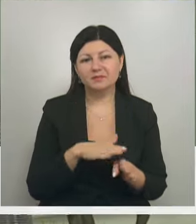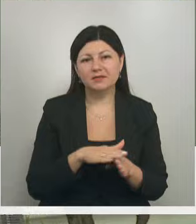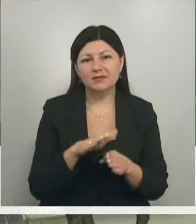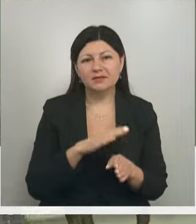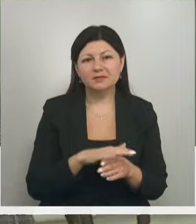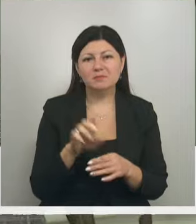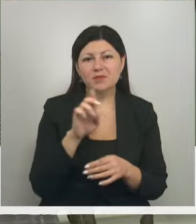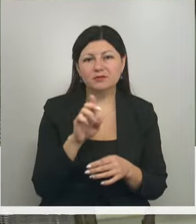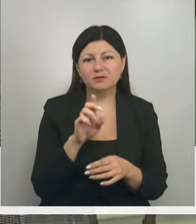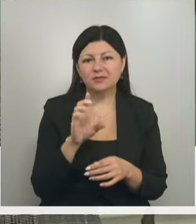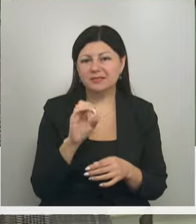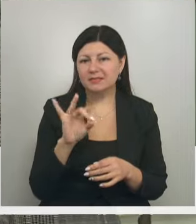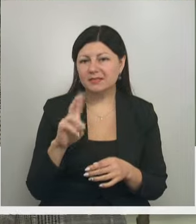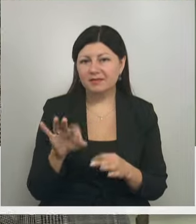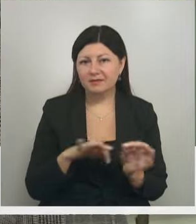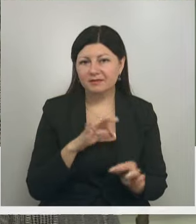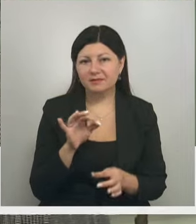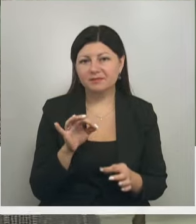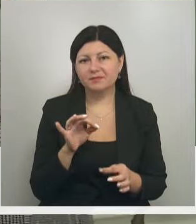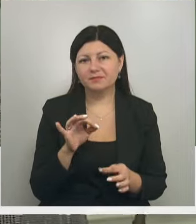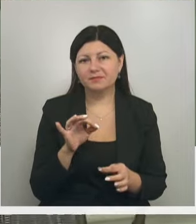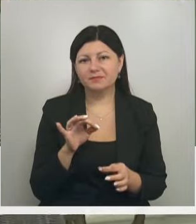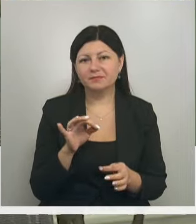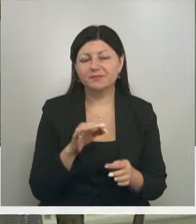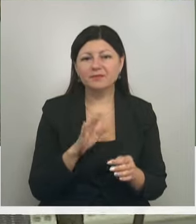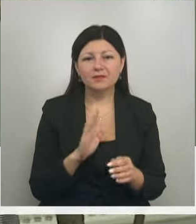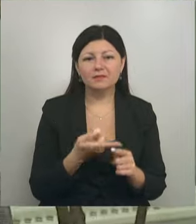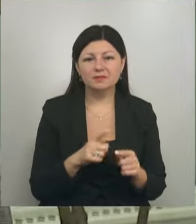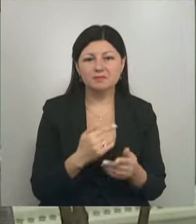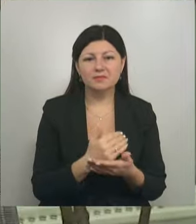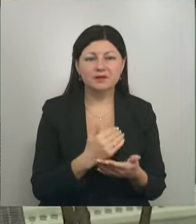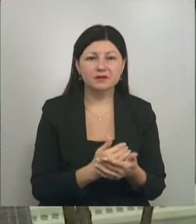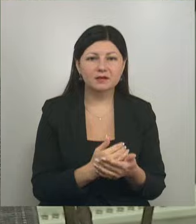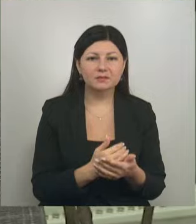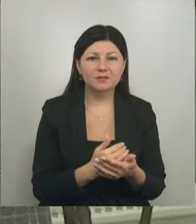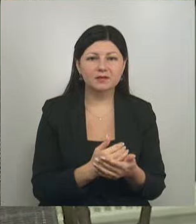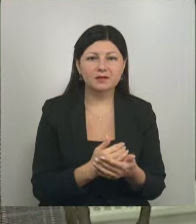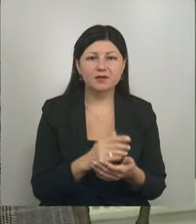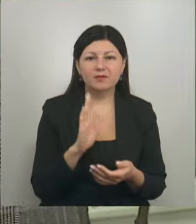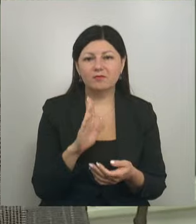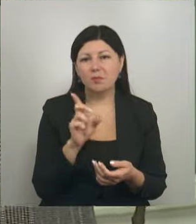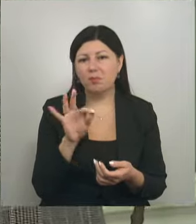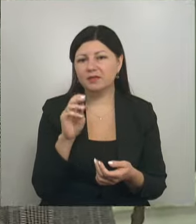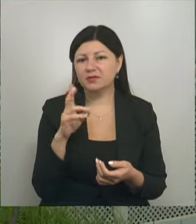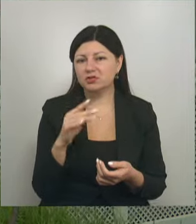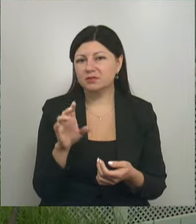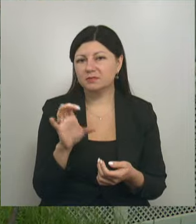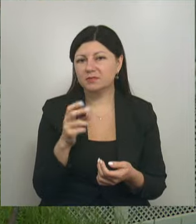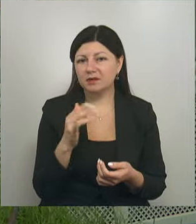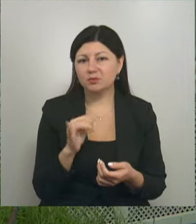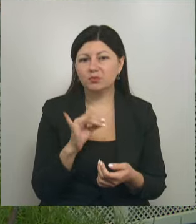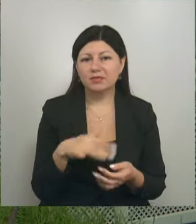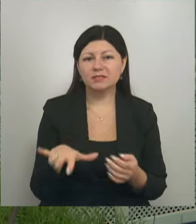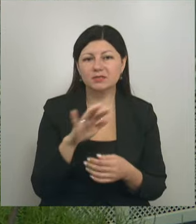«Белгородская сирень». В рамках реализации этой программы в ботаническом саду и на территории